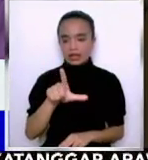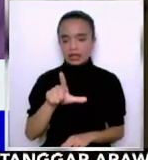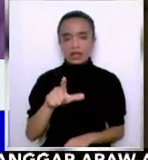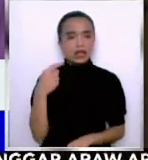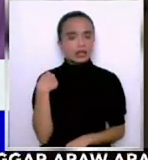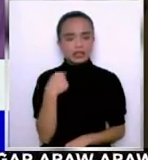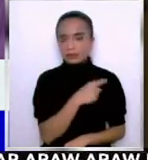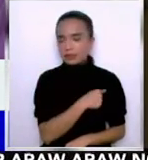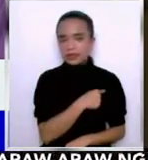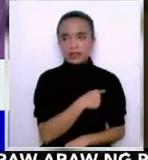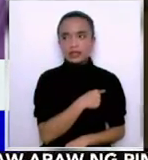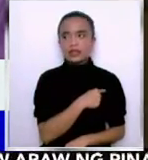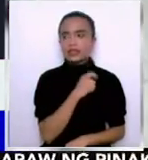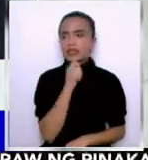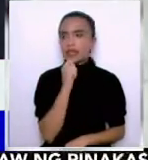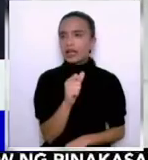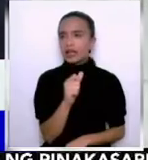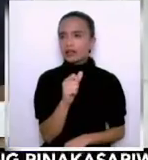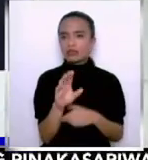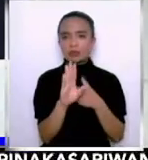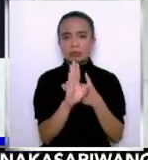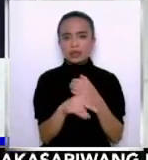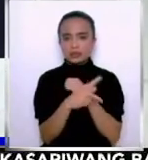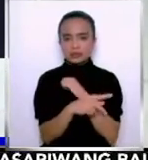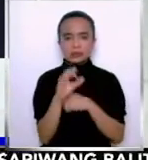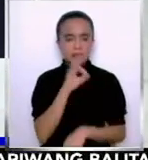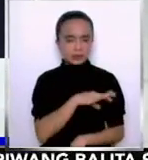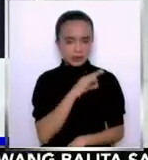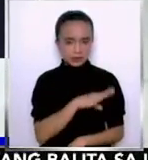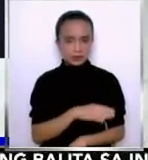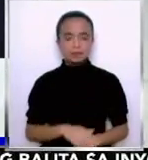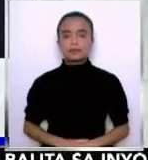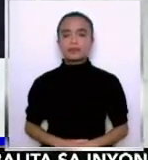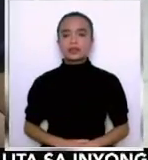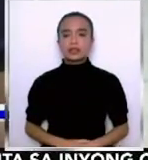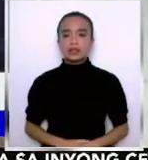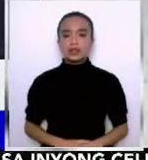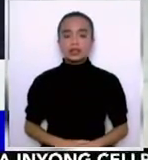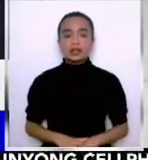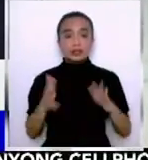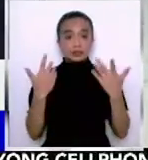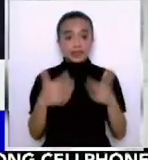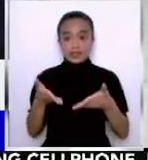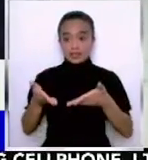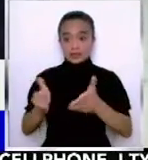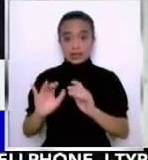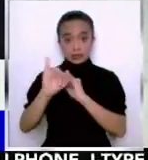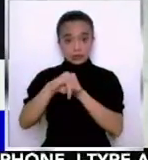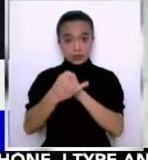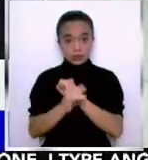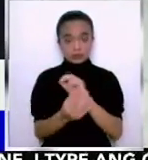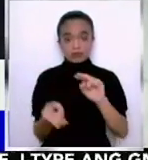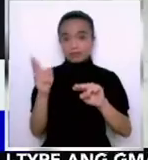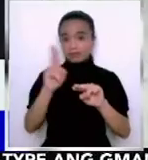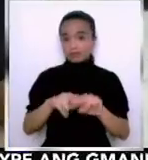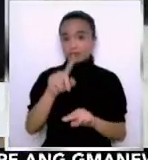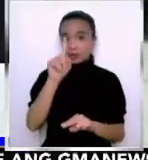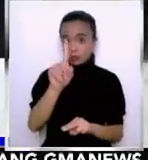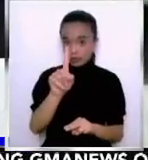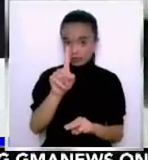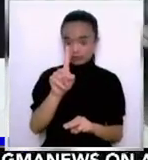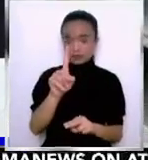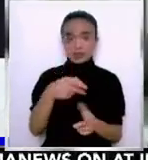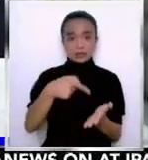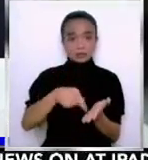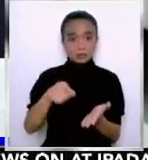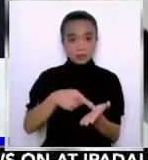Hindi namin binawi to earn a profit. Pagkatapos payagan ang mga jeep na magtaas ng piso sa kanilang pamasahe, hiling naman ang mga